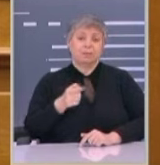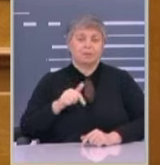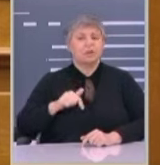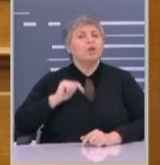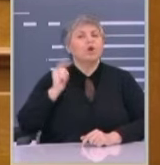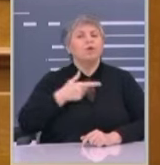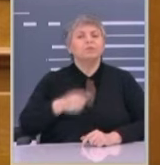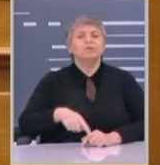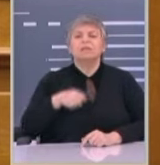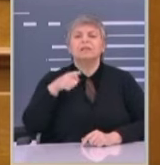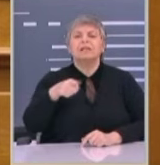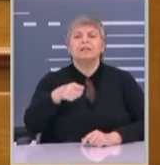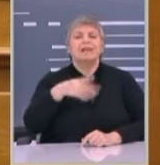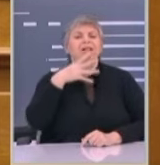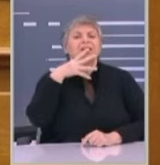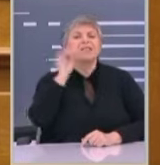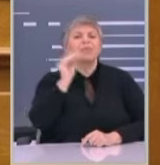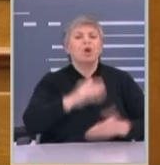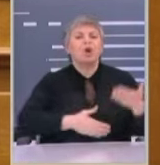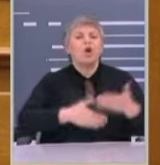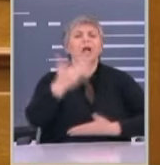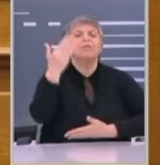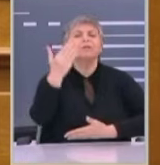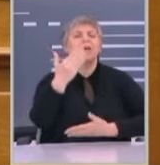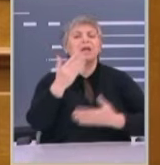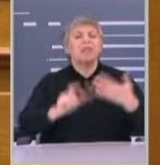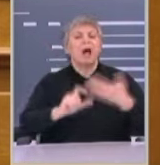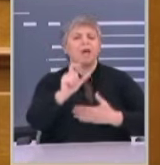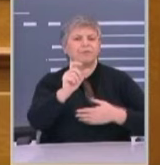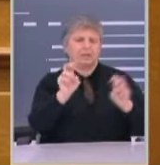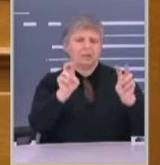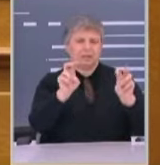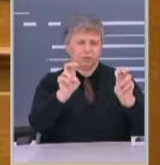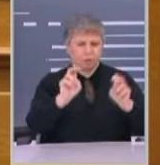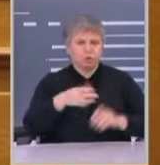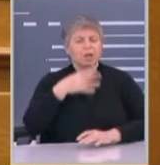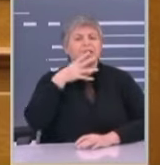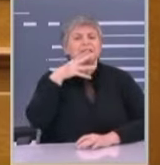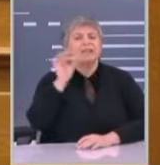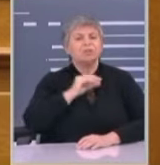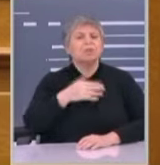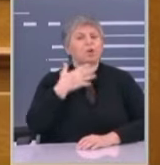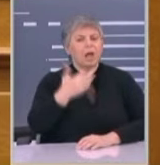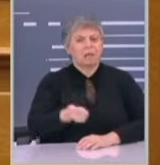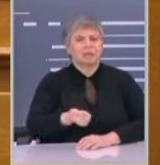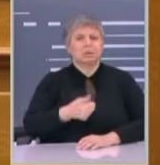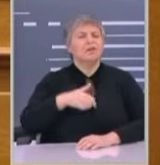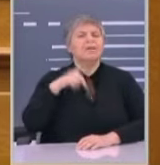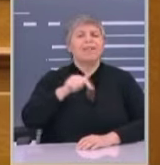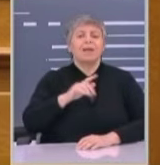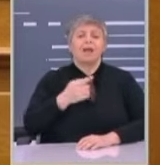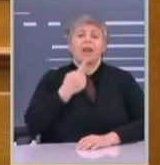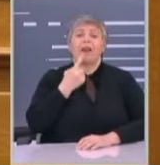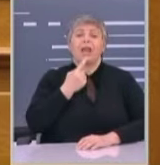εσείς offshore, παιδιά, στην Αυγή? Και σας ρωτάμε να σας πούμε, δεν είναι offshore. Είναι εξ-offshore, είναι κυπριακή που... Ποιος